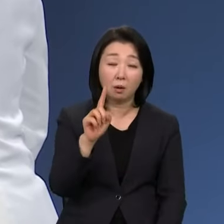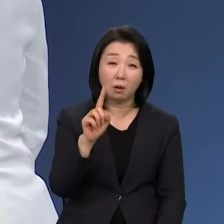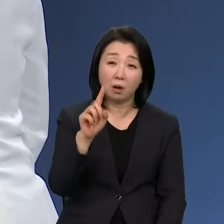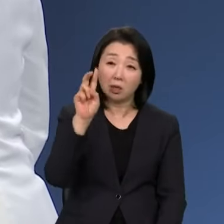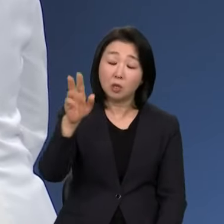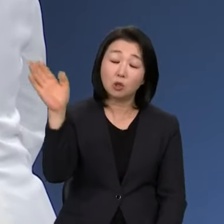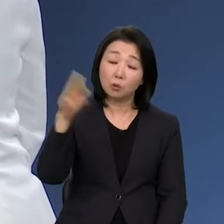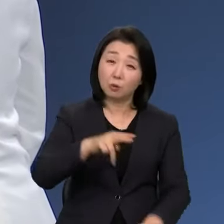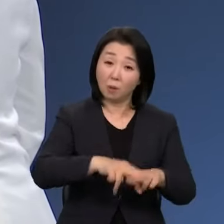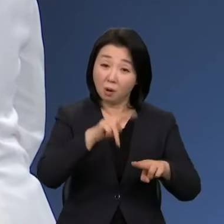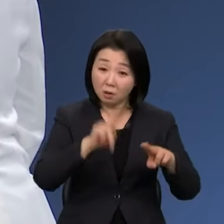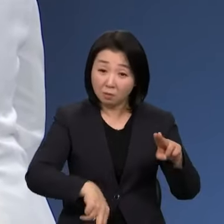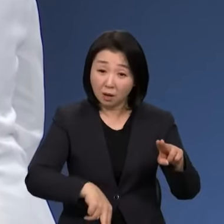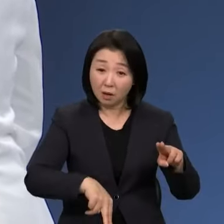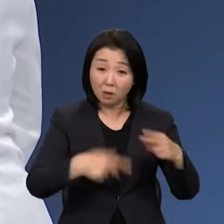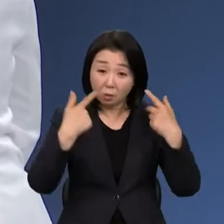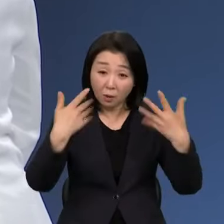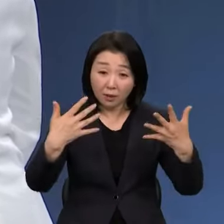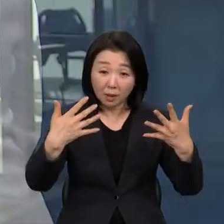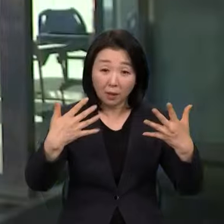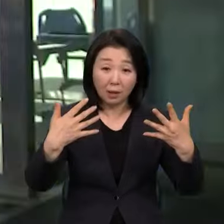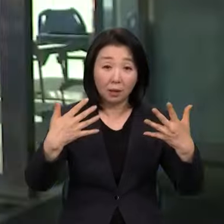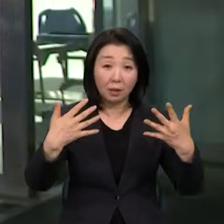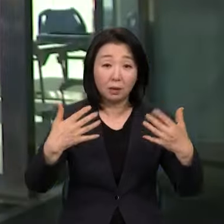병원을 떠나나요?